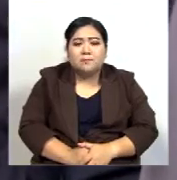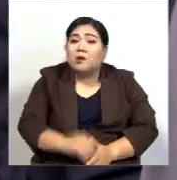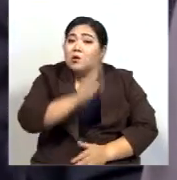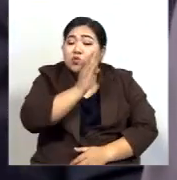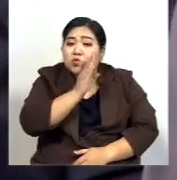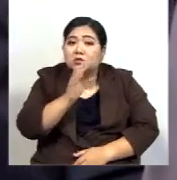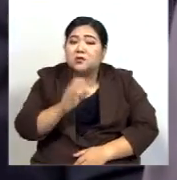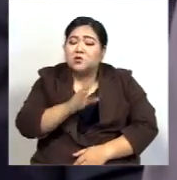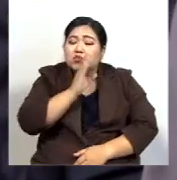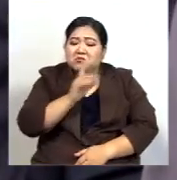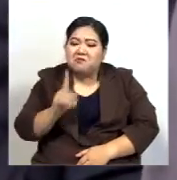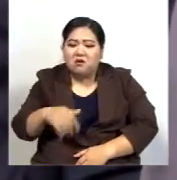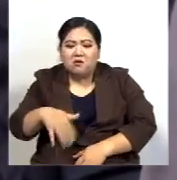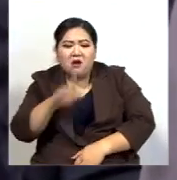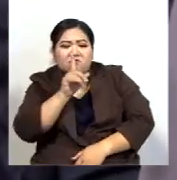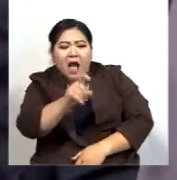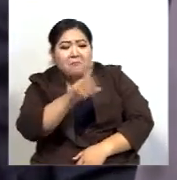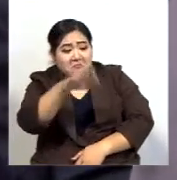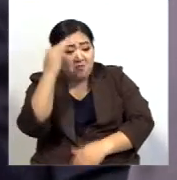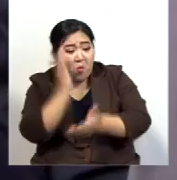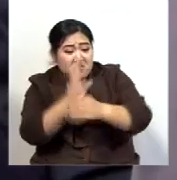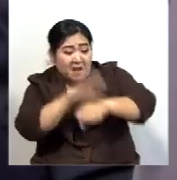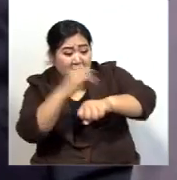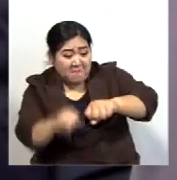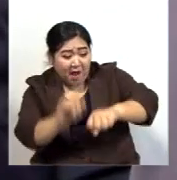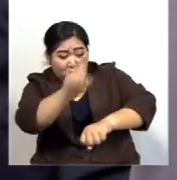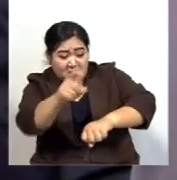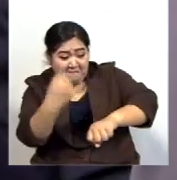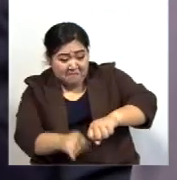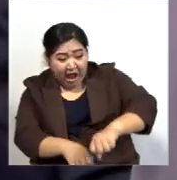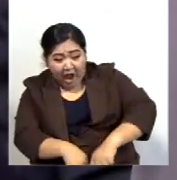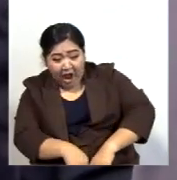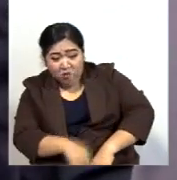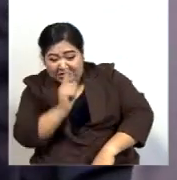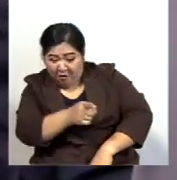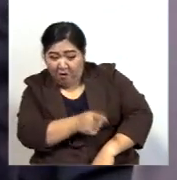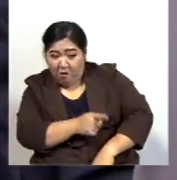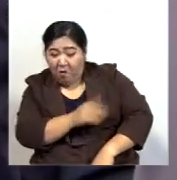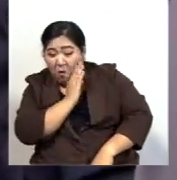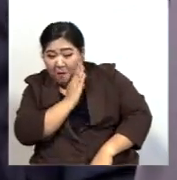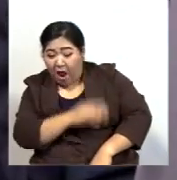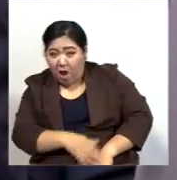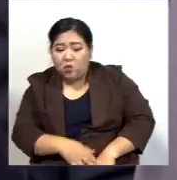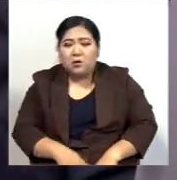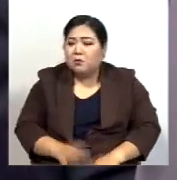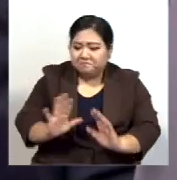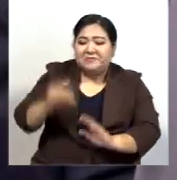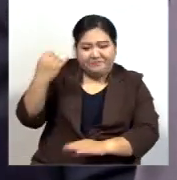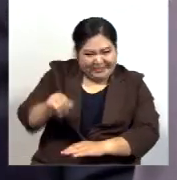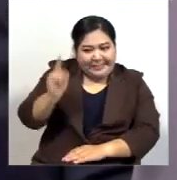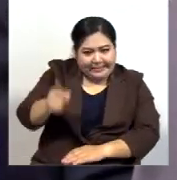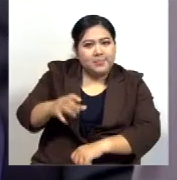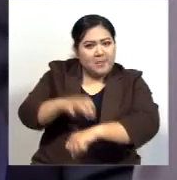ถ้าจับแพ้เนี่ยนะพวกผมไม่รู้จะยืนอยู่ที่ไหนนะครับในสังคมคดีอย่างนี้นะครับไม่มีการจับแพ้นะครับ